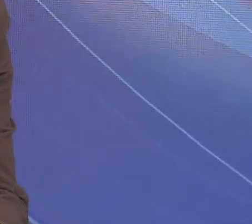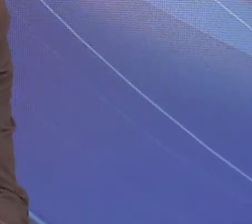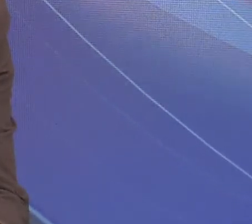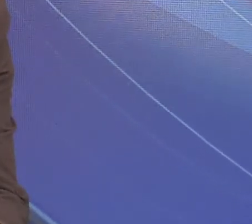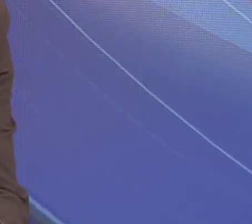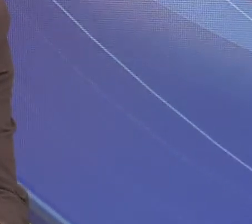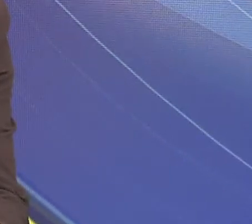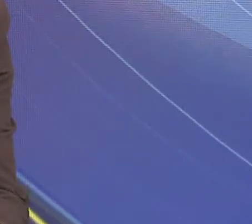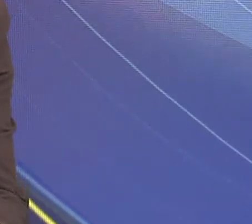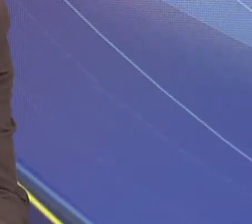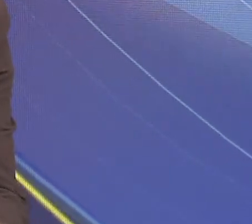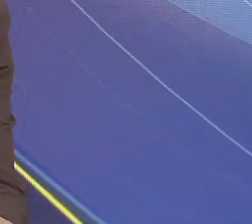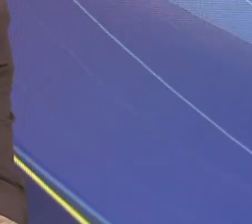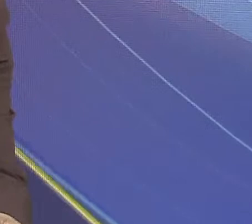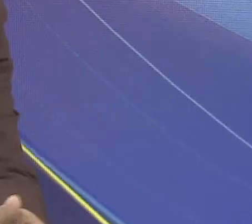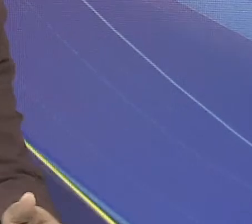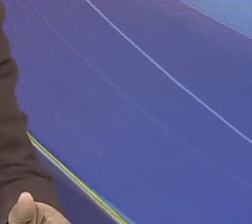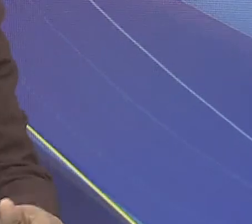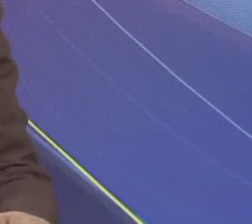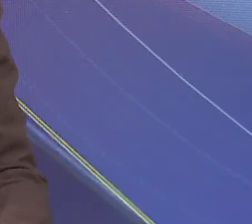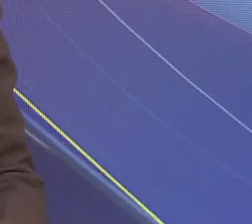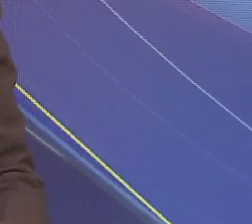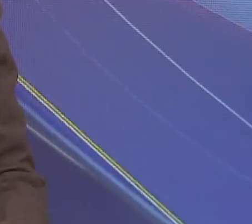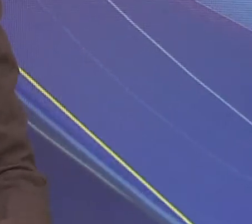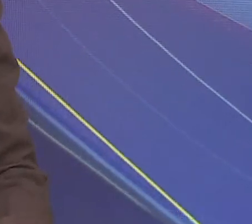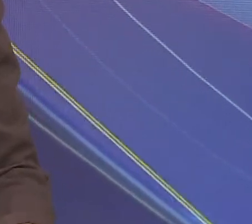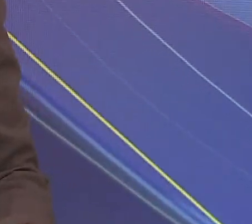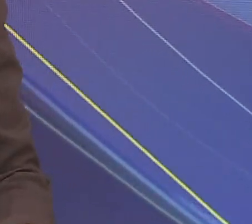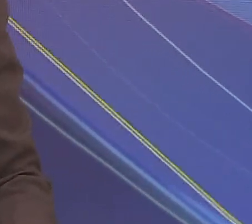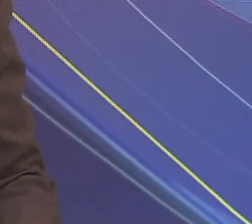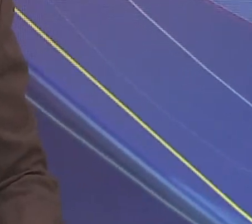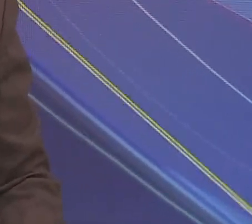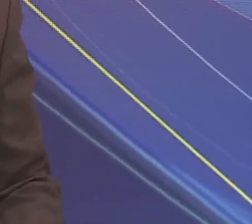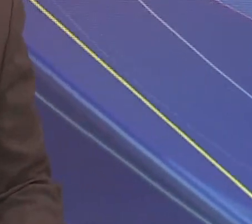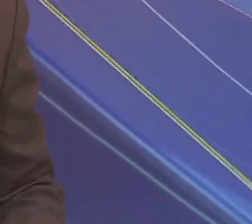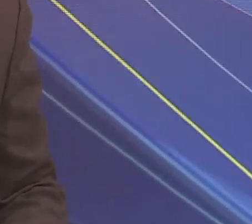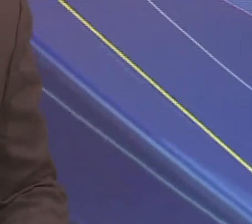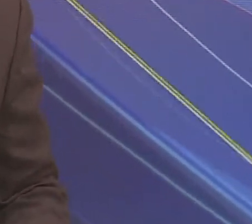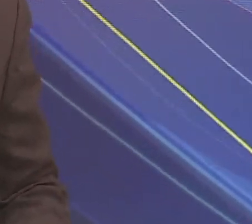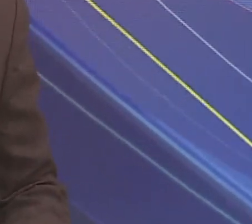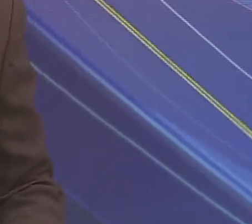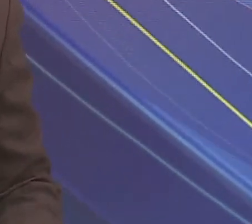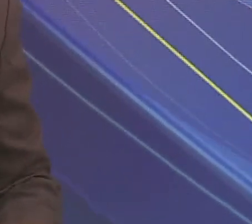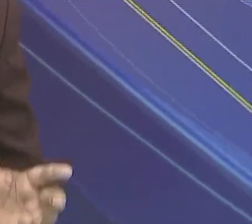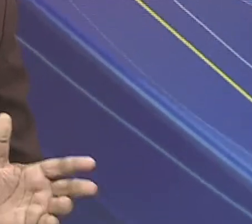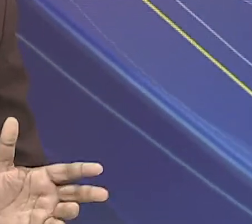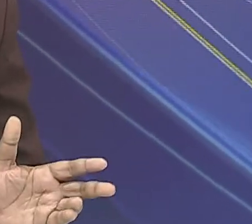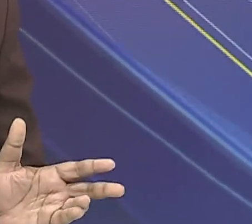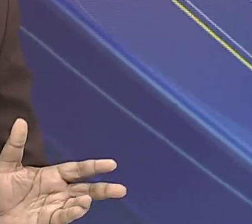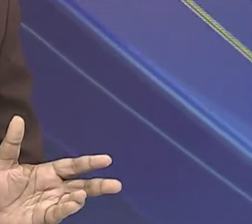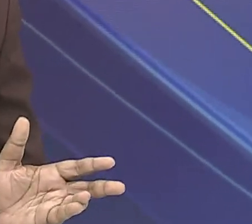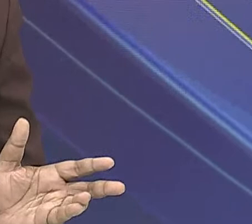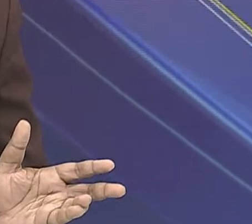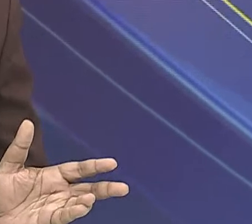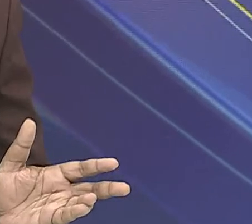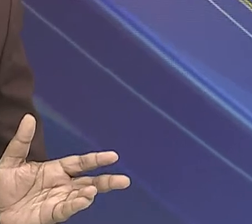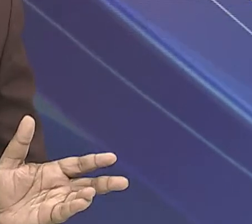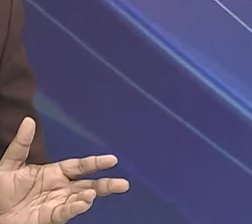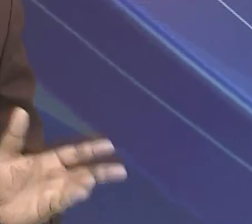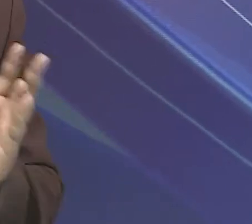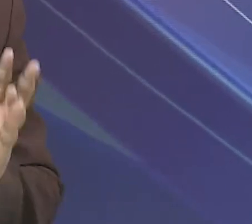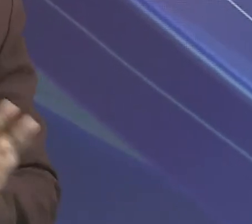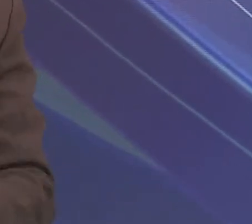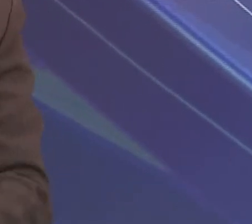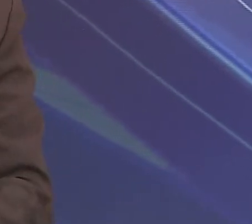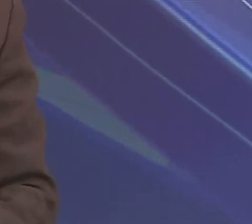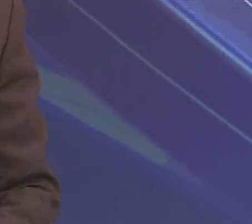रहे थे उसमें दो बड़े फैसला का खासतौर पर जिक्र एक तो 147 नए नरसिंह कॉलेज खोलना का फैसला लिया गया और दूसरा जो